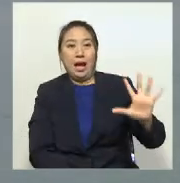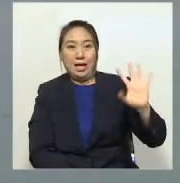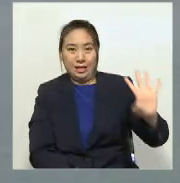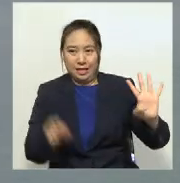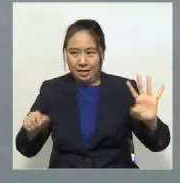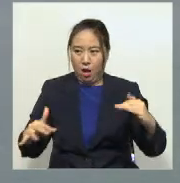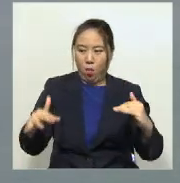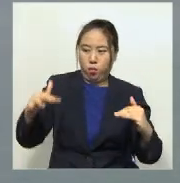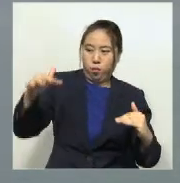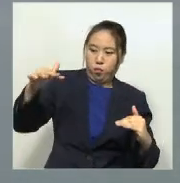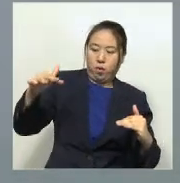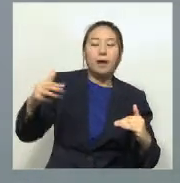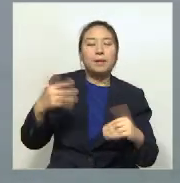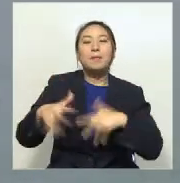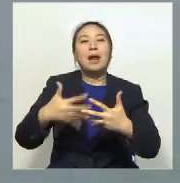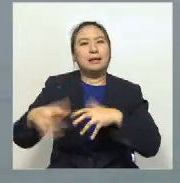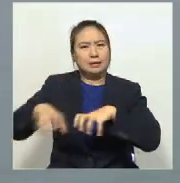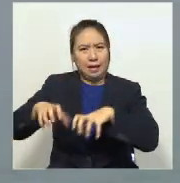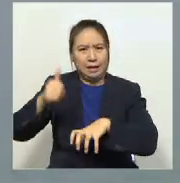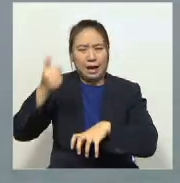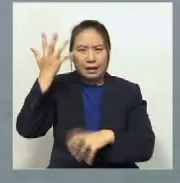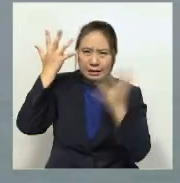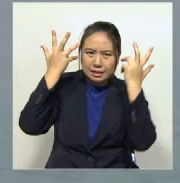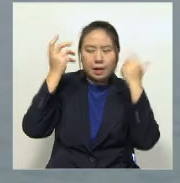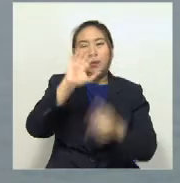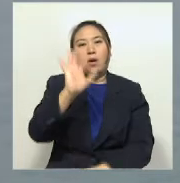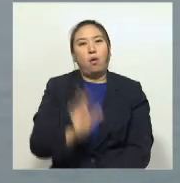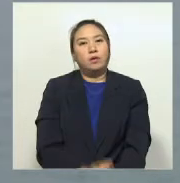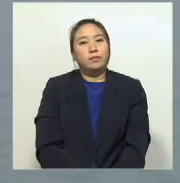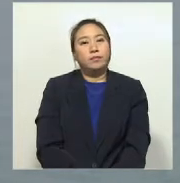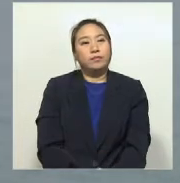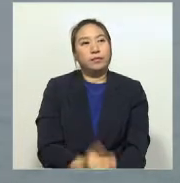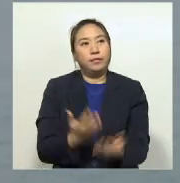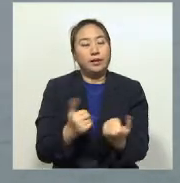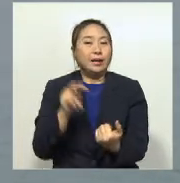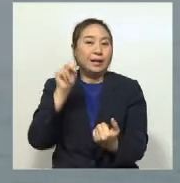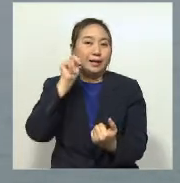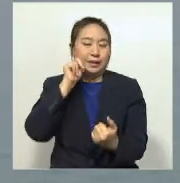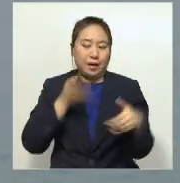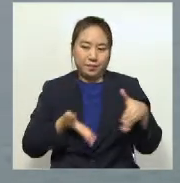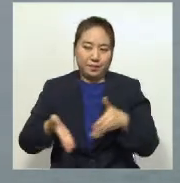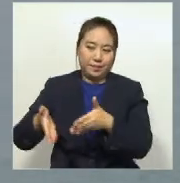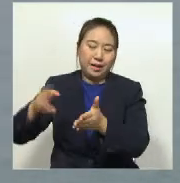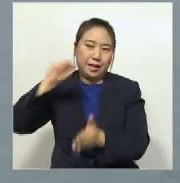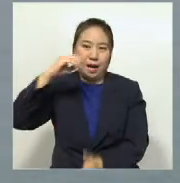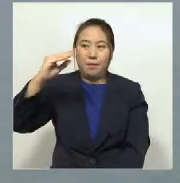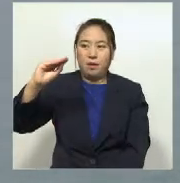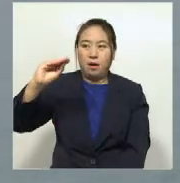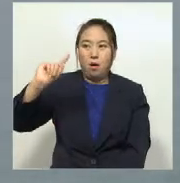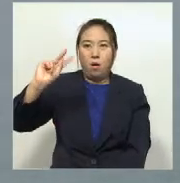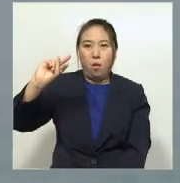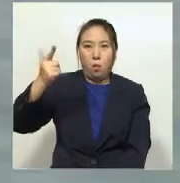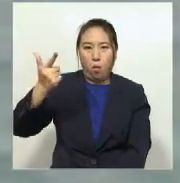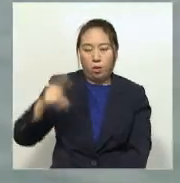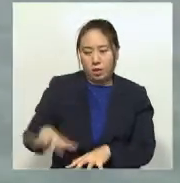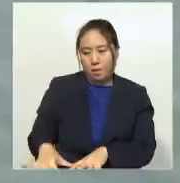้ำได้ขอให้บราชาชนยากกังวลใจกับข่าวที่เกิดขึ้นฐนาที่ปริมาน้ำในแ่น้ำของก็คลดว่าจะเพิ่มสูง